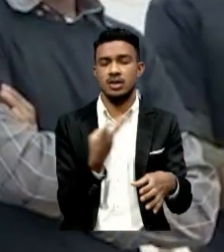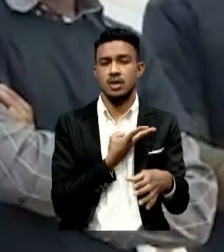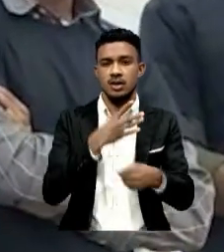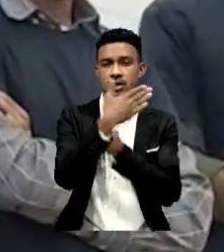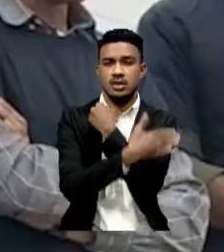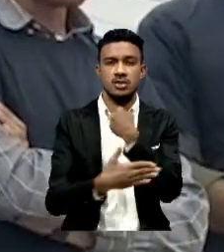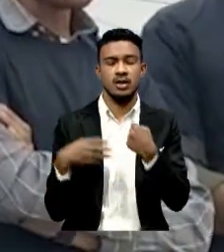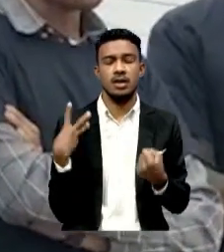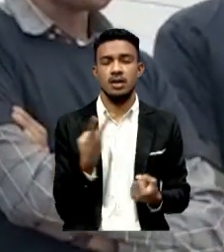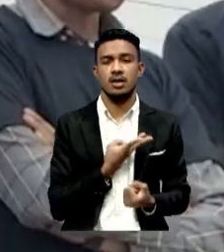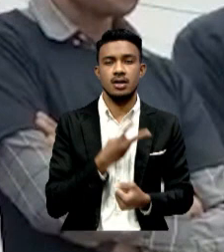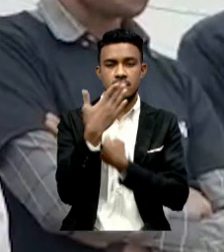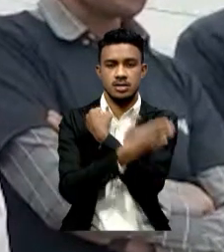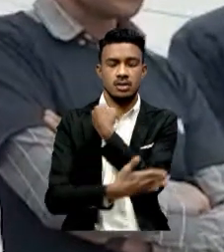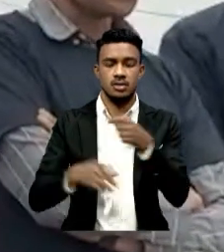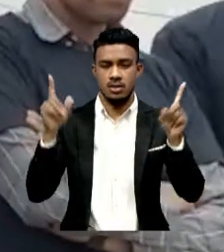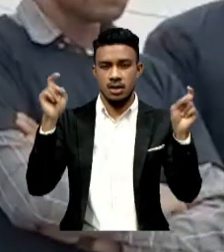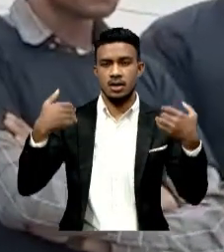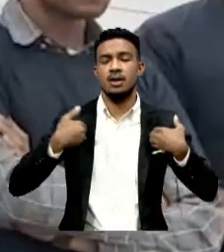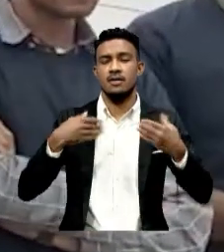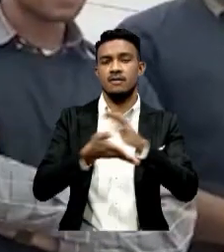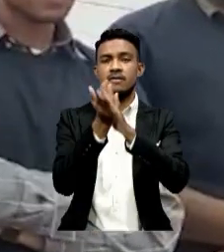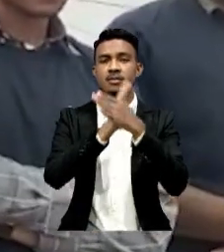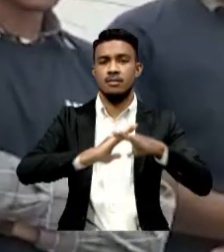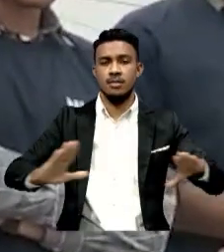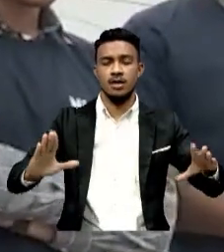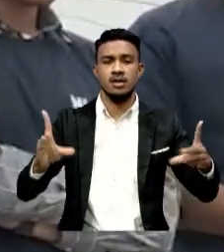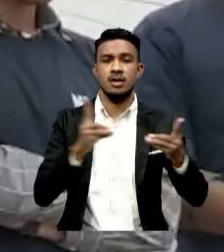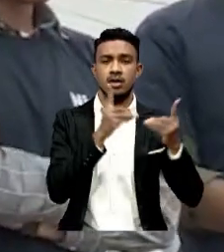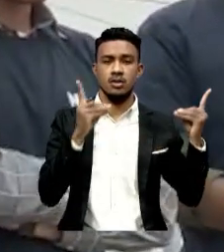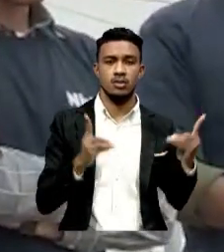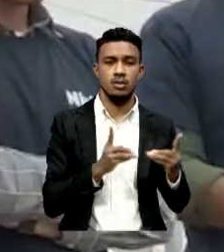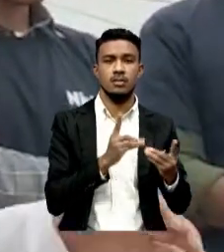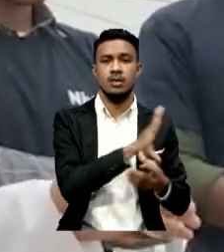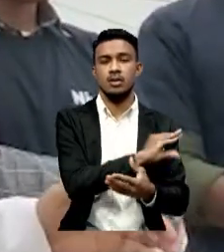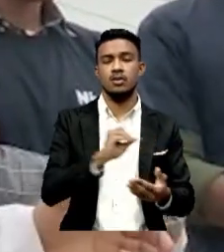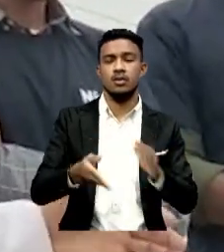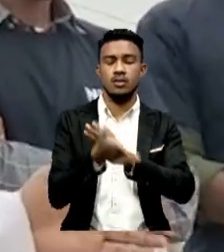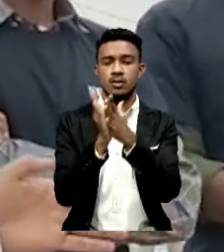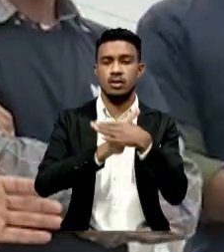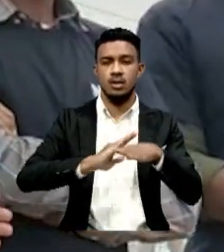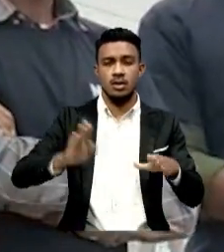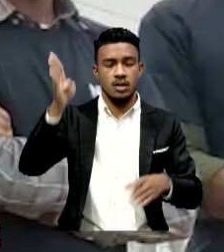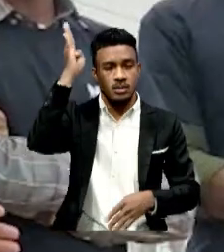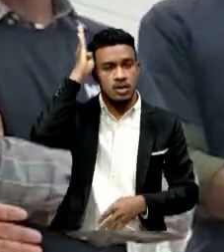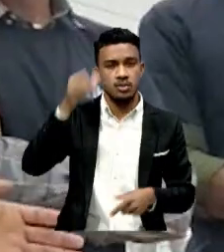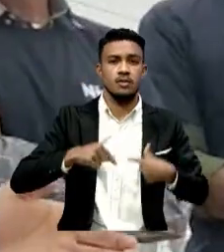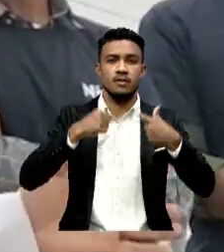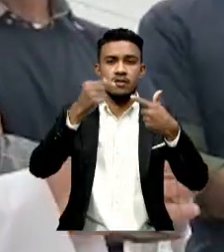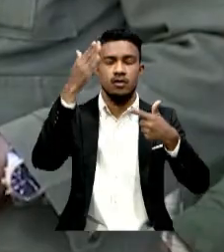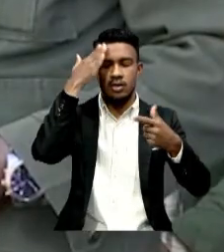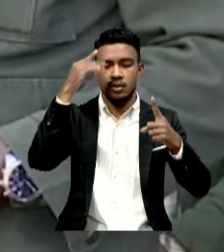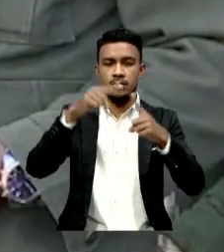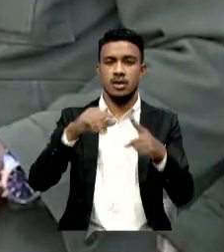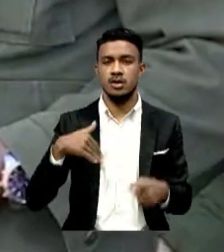i hapas ite ne rai laran teng i hadomin itinerai laran tinggi unidade. Arcebispo mos encoraja jovem no mos